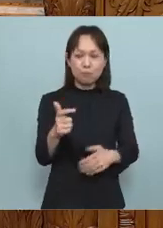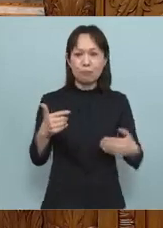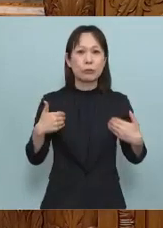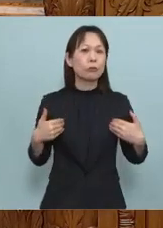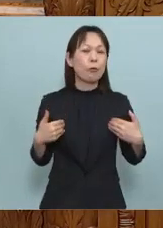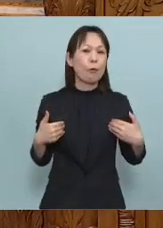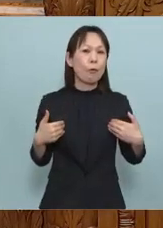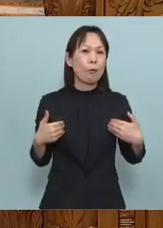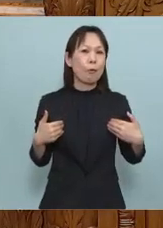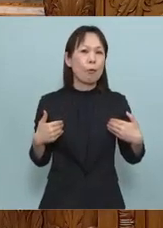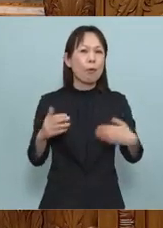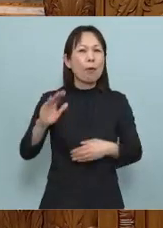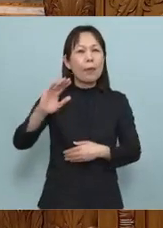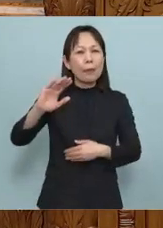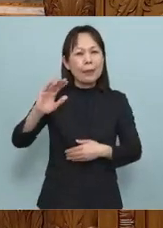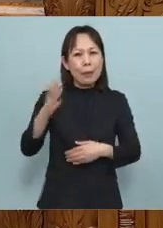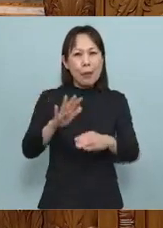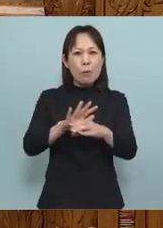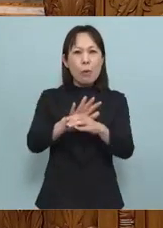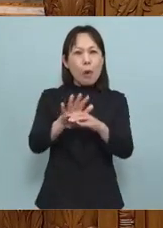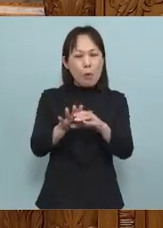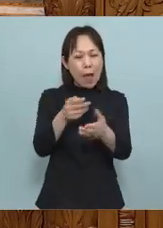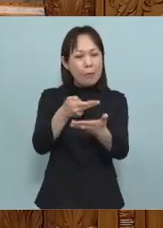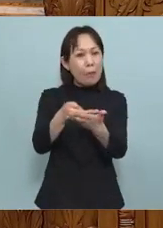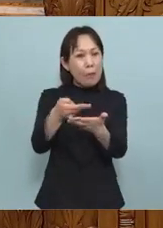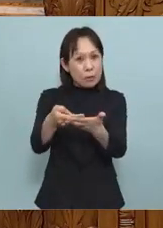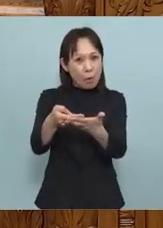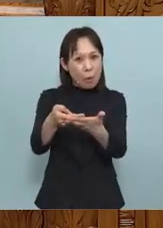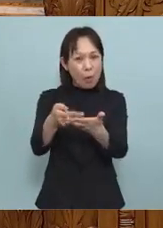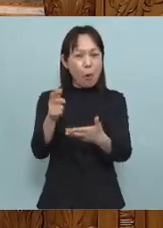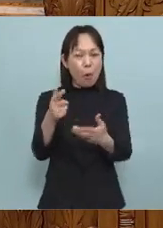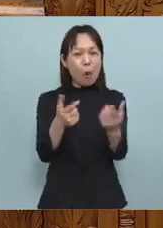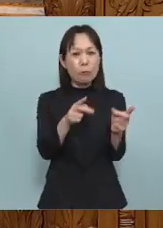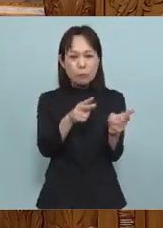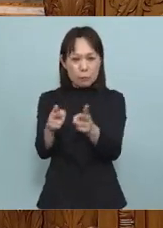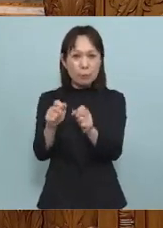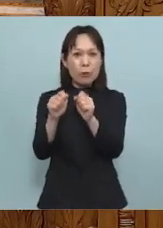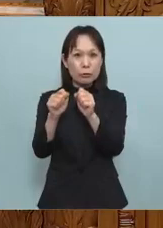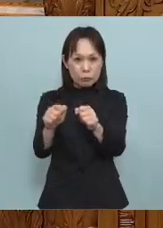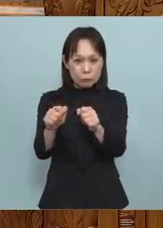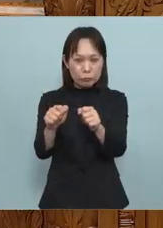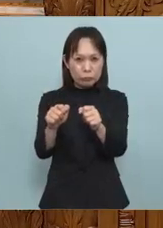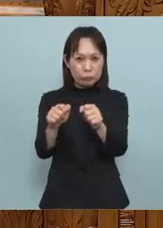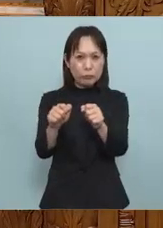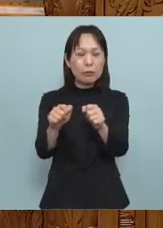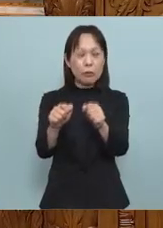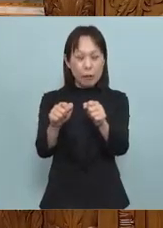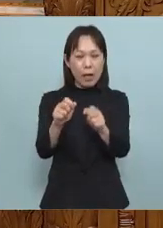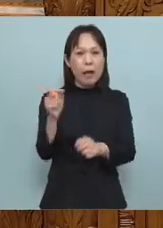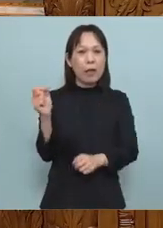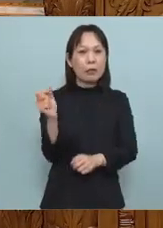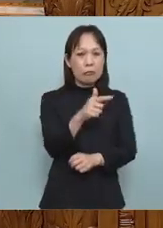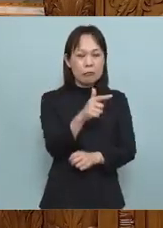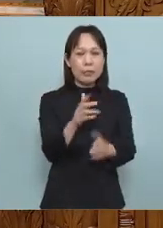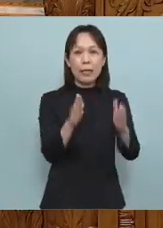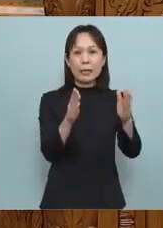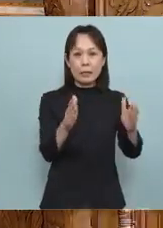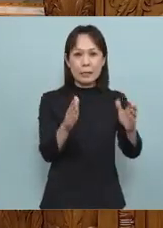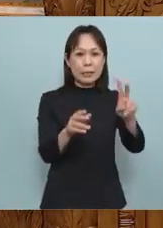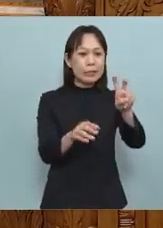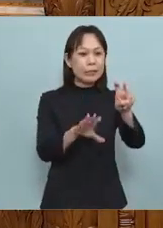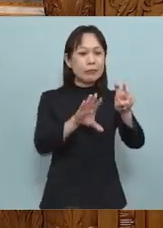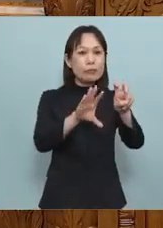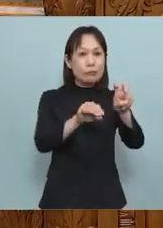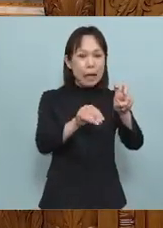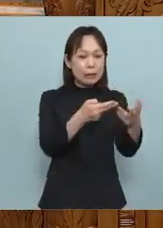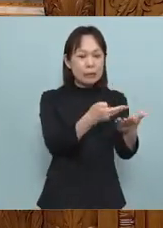府は、コロナ病床の確保を要請しながら、高度急性期と急性期の病床20万床削減計